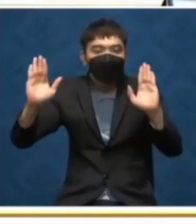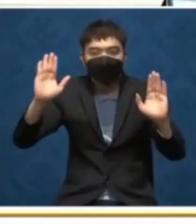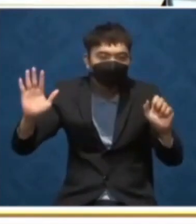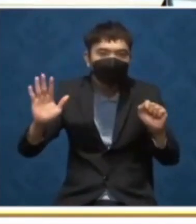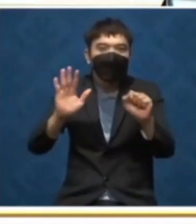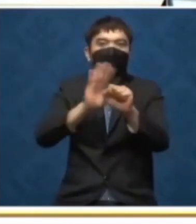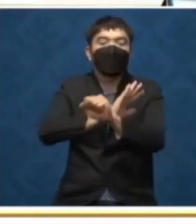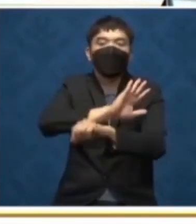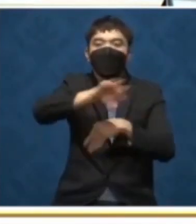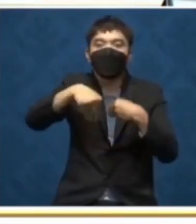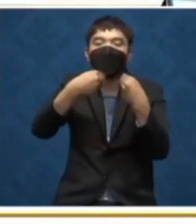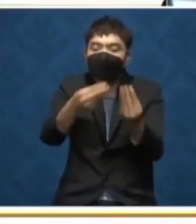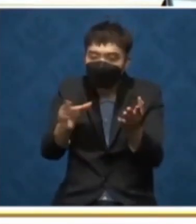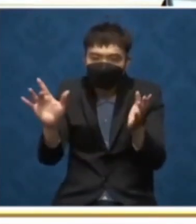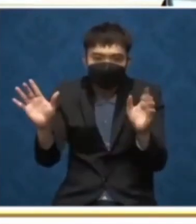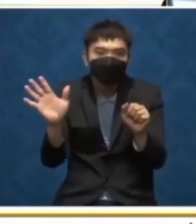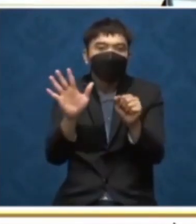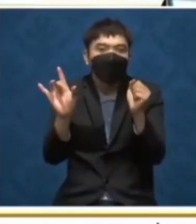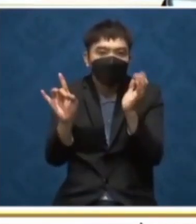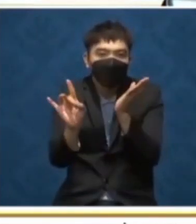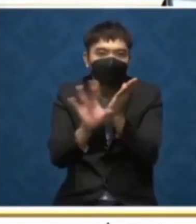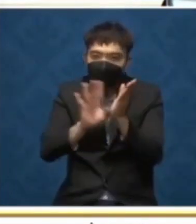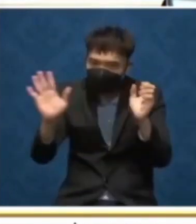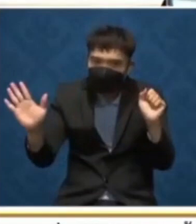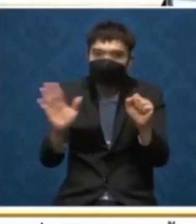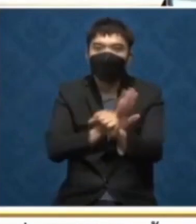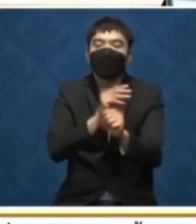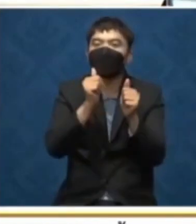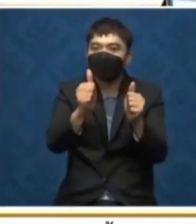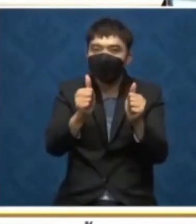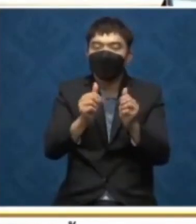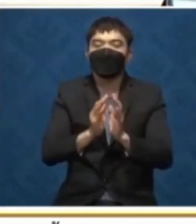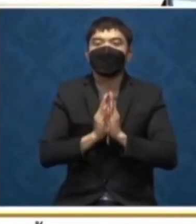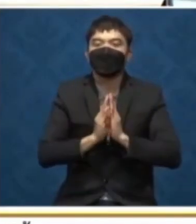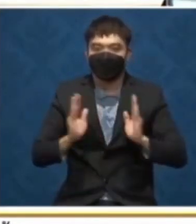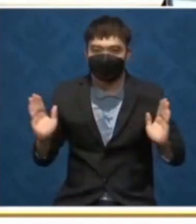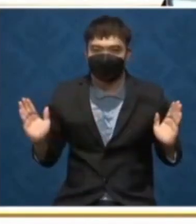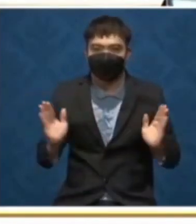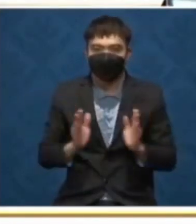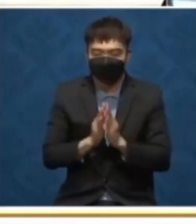ให้มีประสิทธิภาพและยั่งยืนตลอดไปครับขอขอบคุณครับ